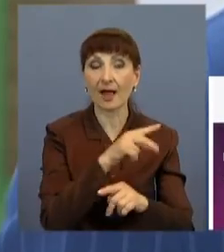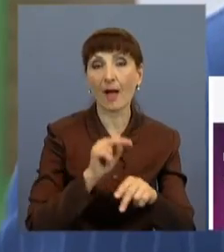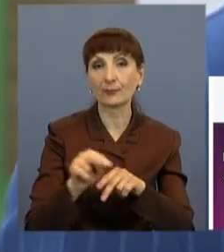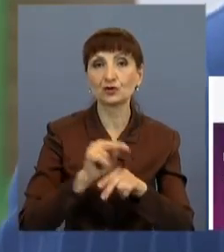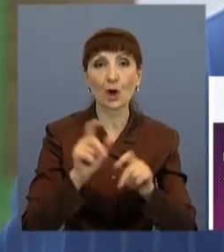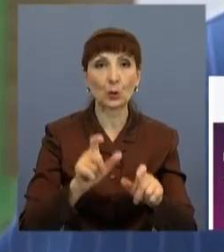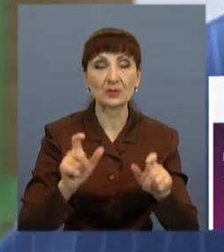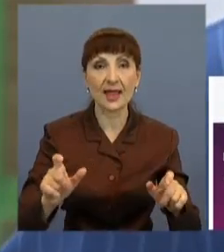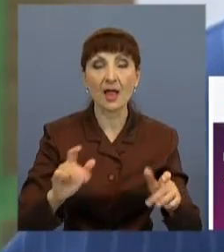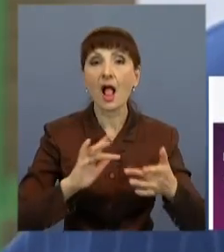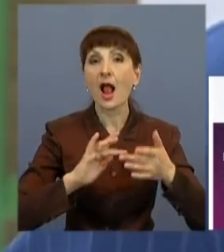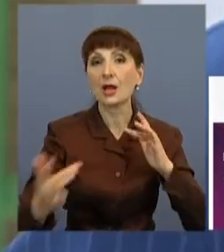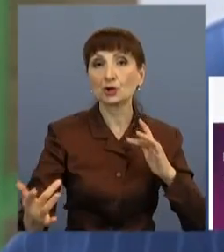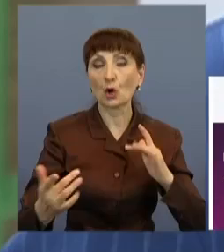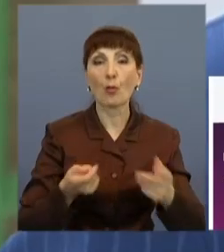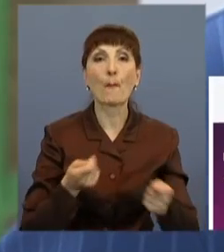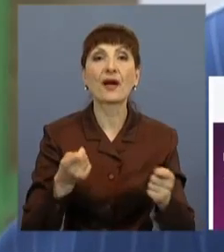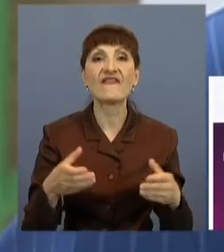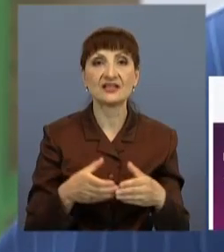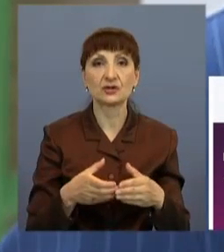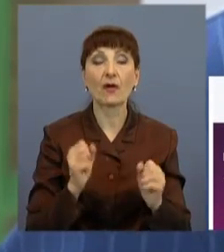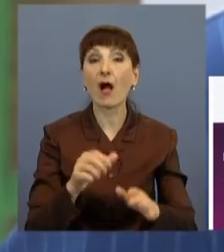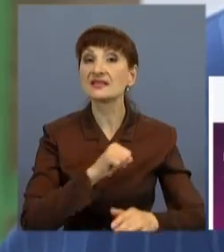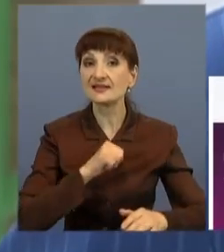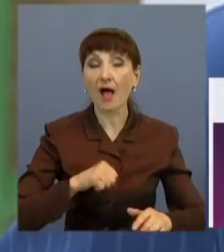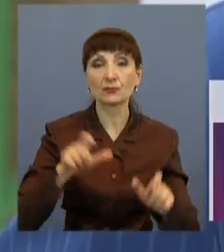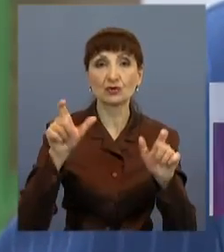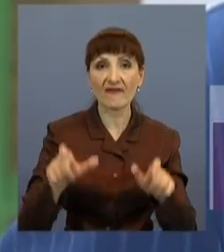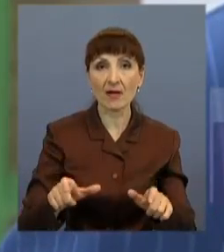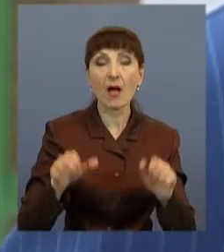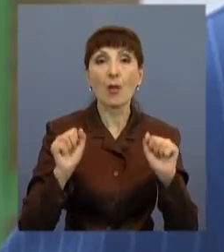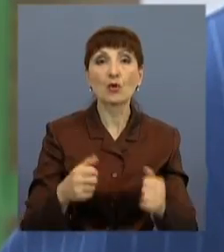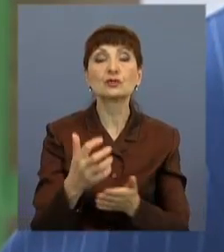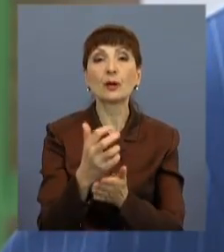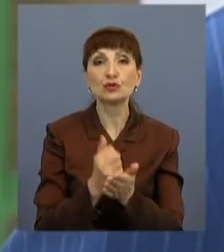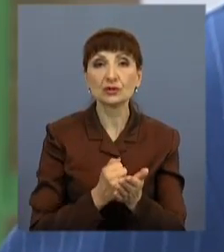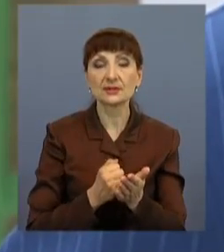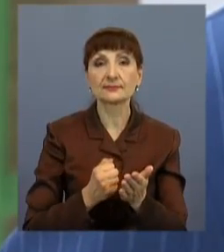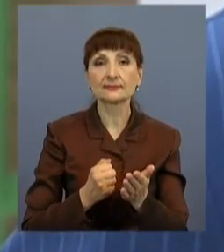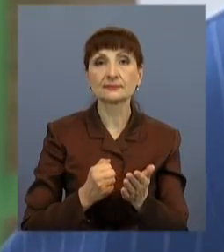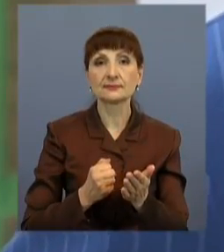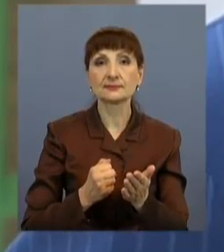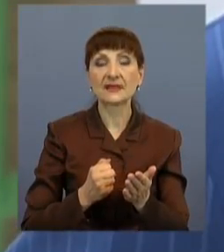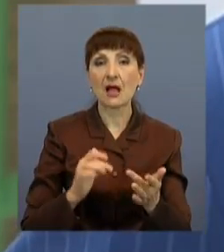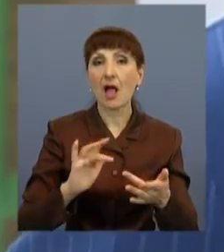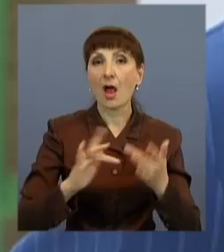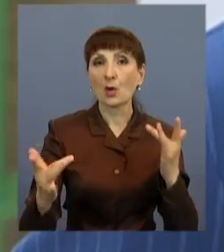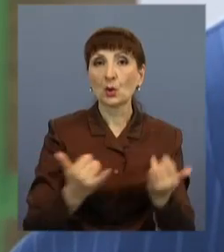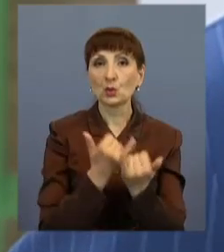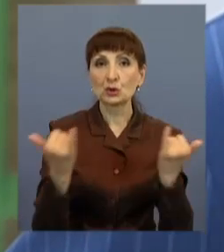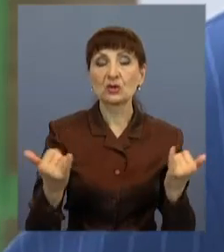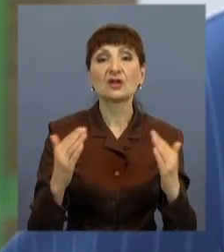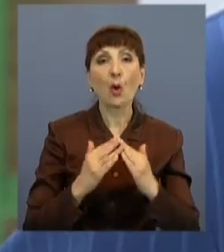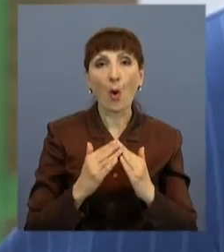людей электронному правительству. Как человек может получить электронные услуги в доме